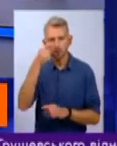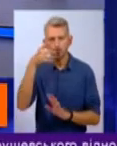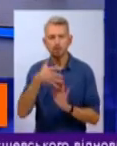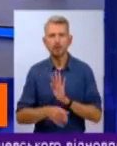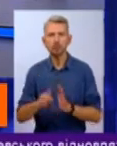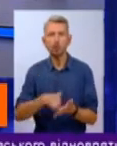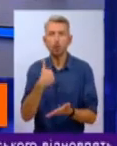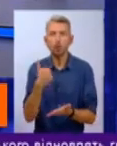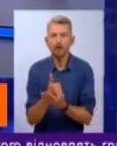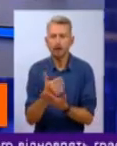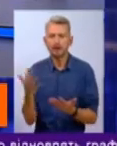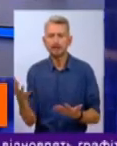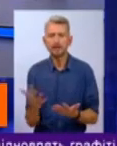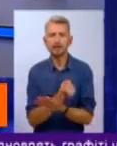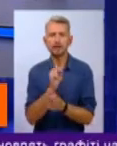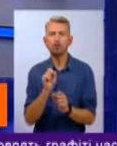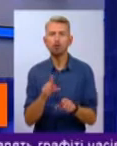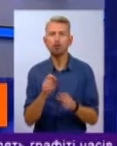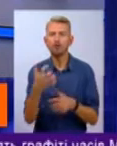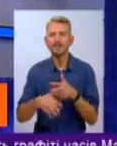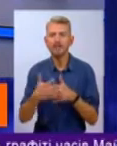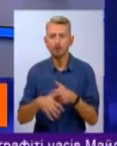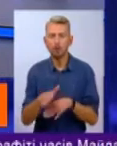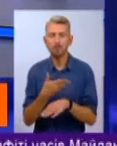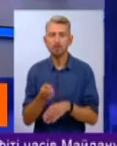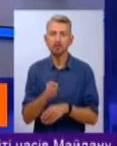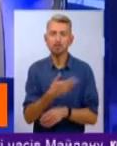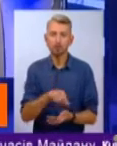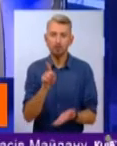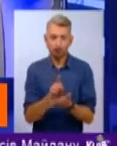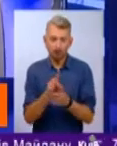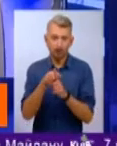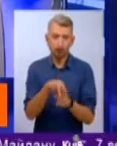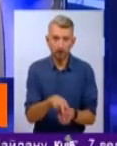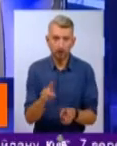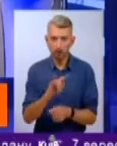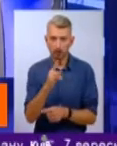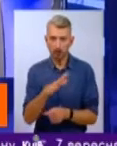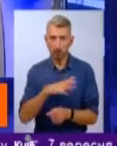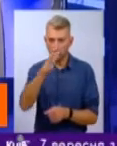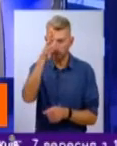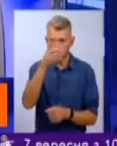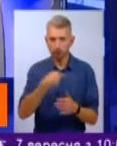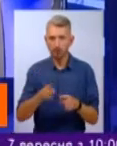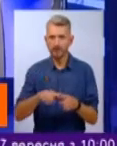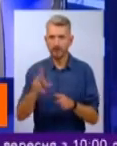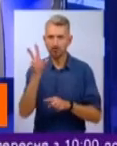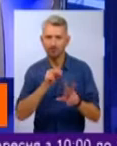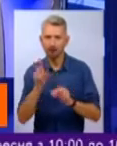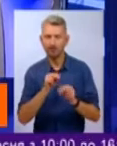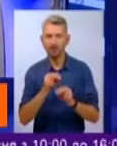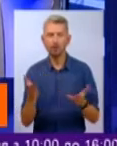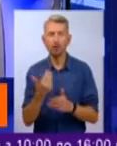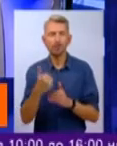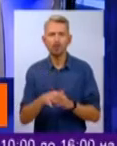що головне от знайти от якраз золоту середину між тим, що ми повинні загружати для того, щоб дитина була освіченою, бо це шанс, якого